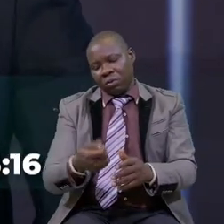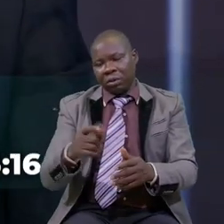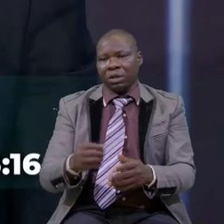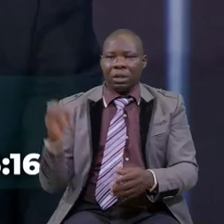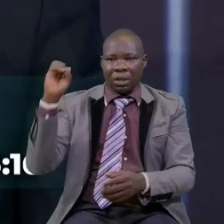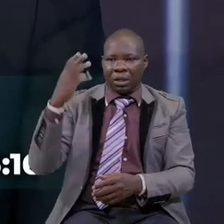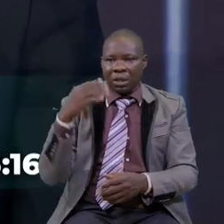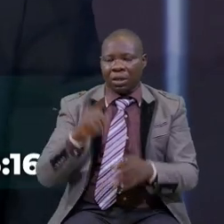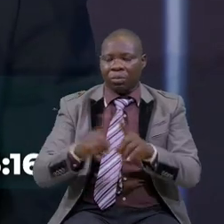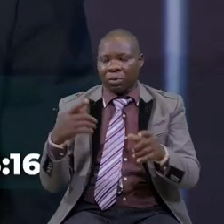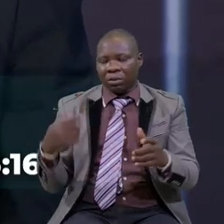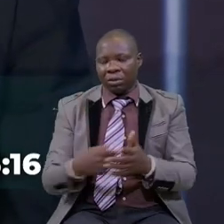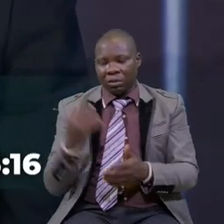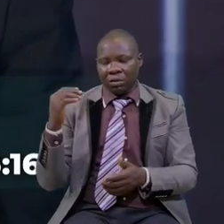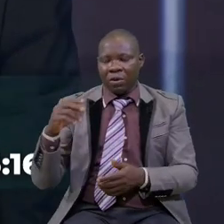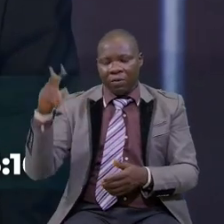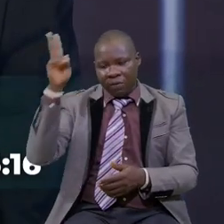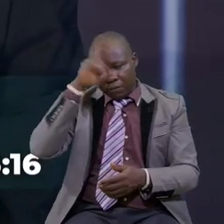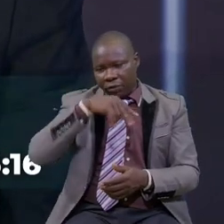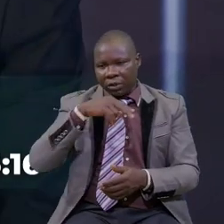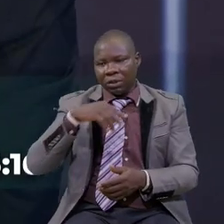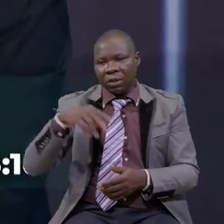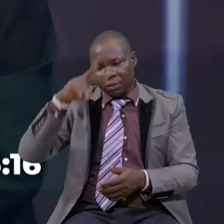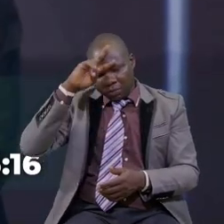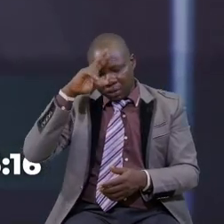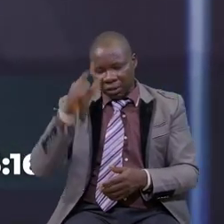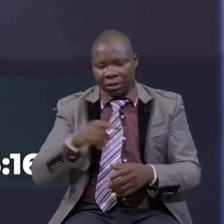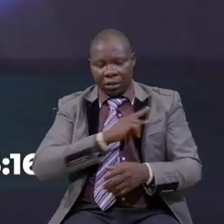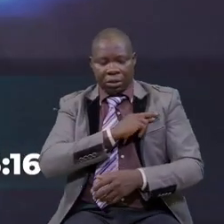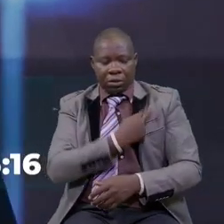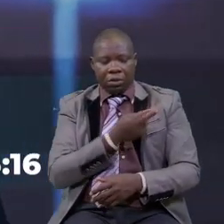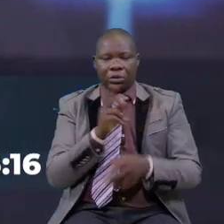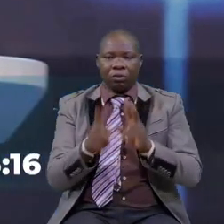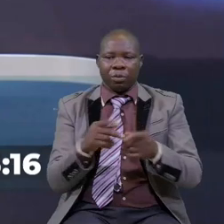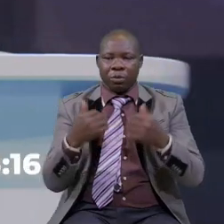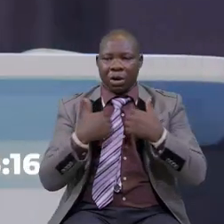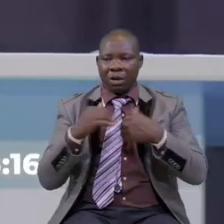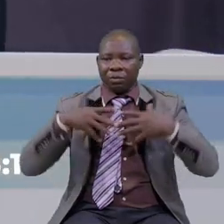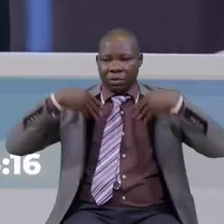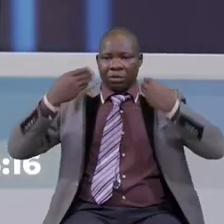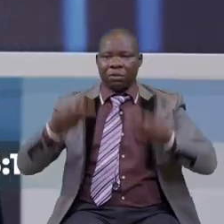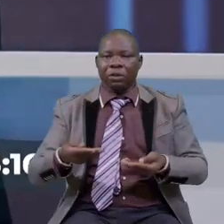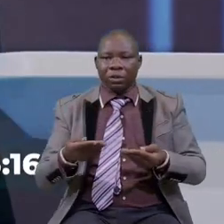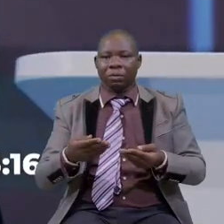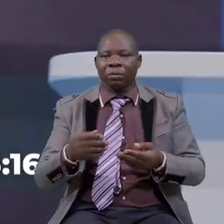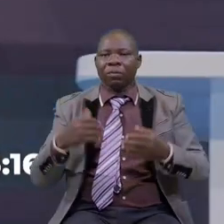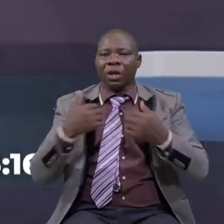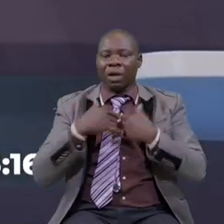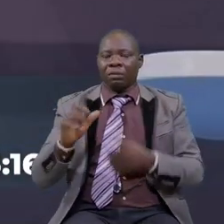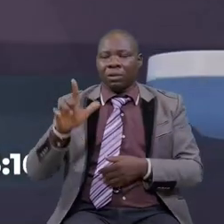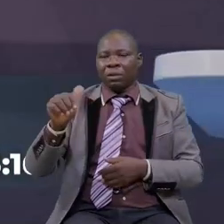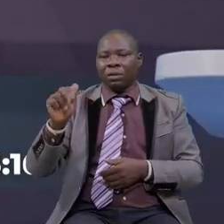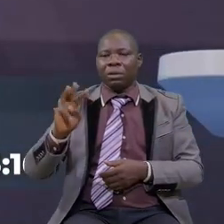les cinq vierges insensées, les cinq personnes religieuses insensées, ayant la profession, ayant